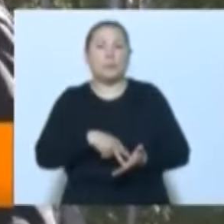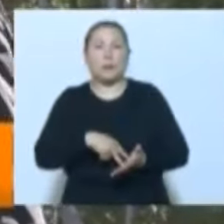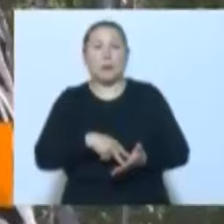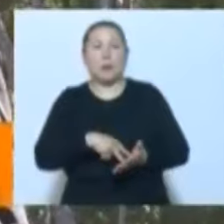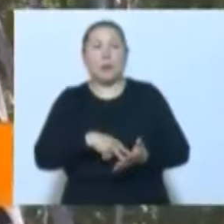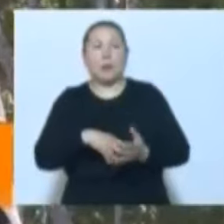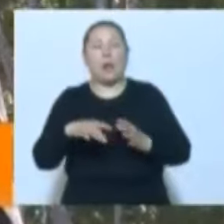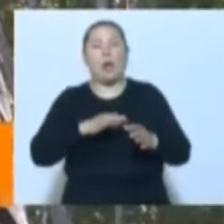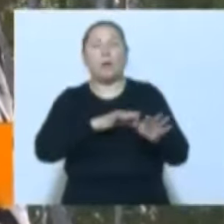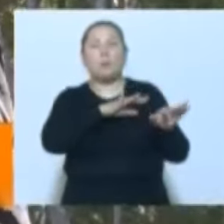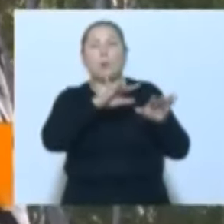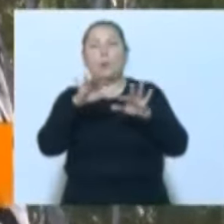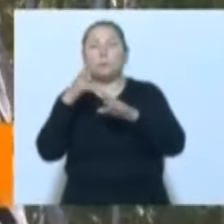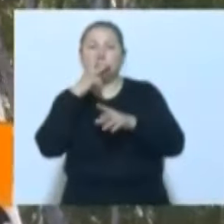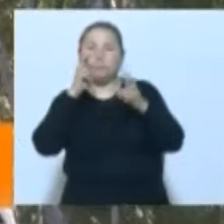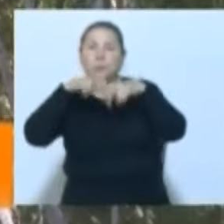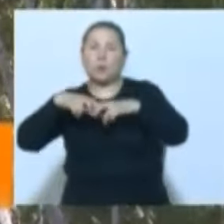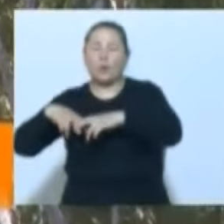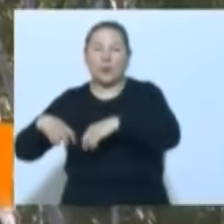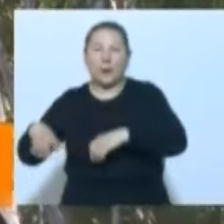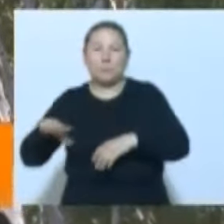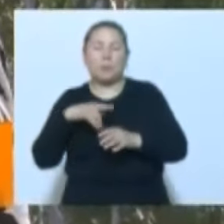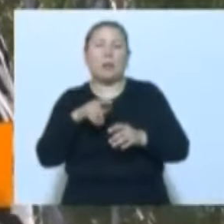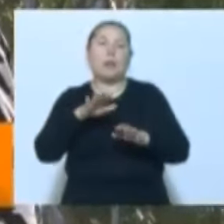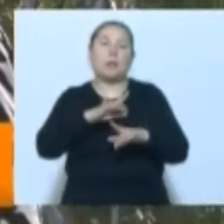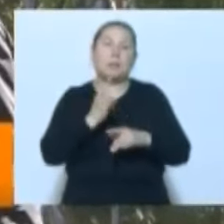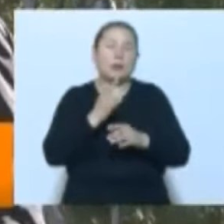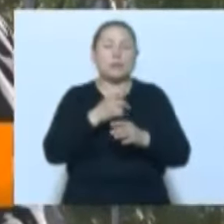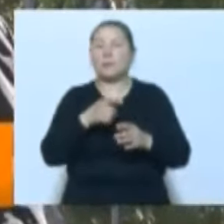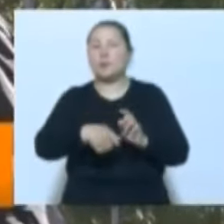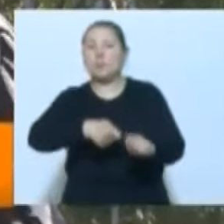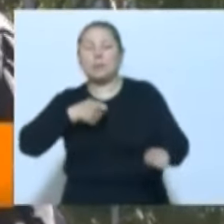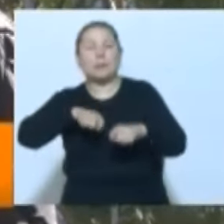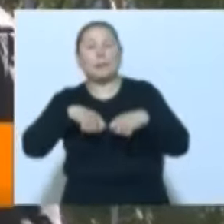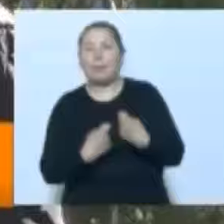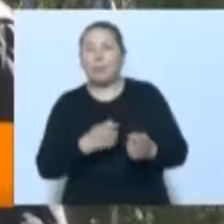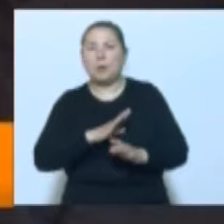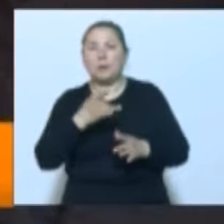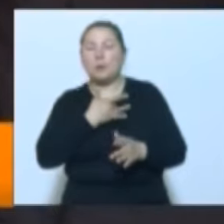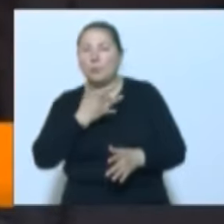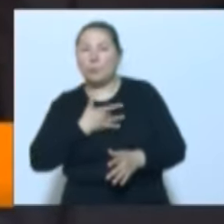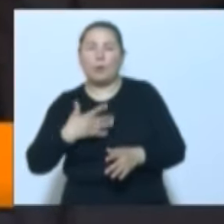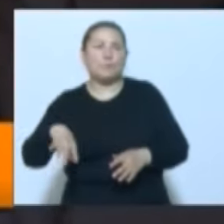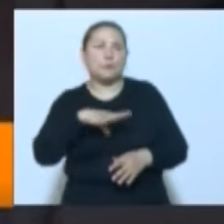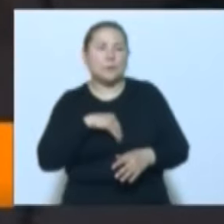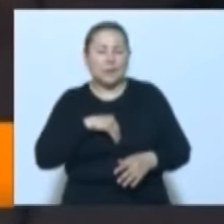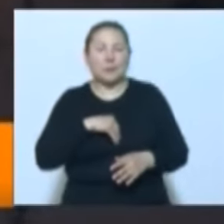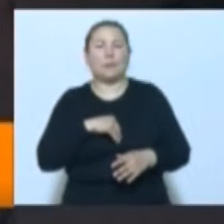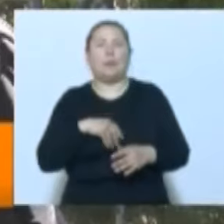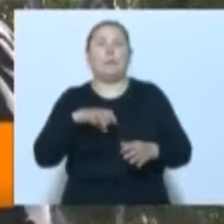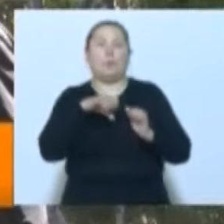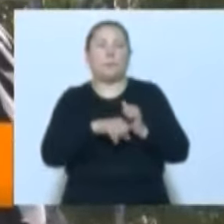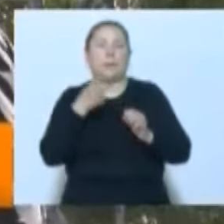қарапшам, ақот істеймін бәрін, перизаттарын. Сосын балдар жүгіріп батса, жүрмеңдер, сындырмаңдар деп айтамын. Темеңдер деп айтам. Я қаламсың көркі